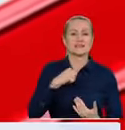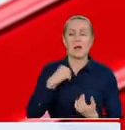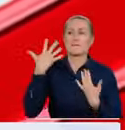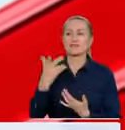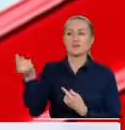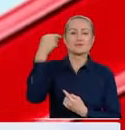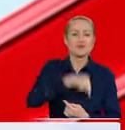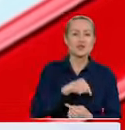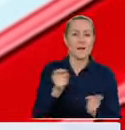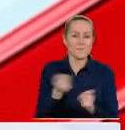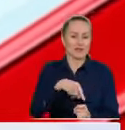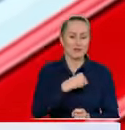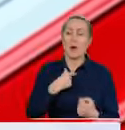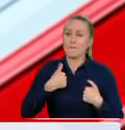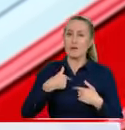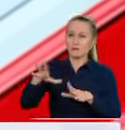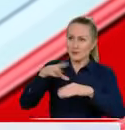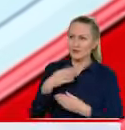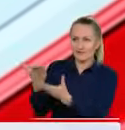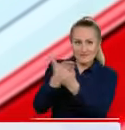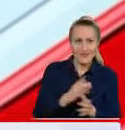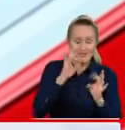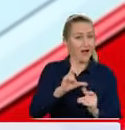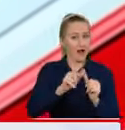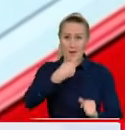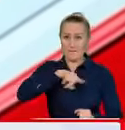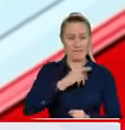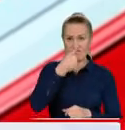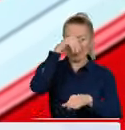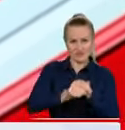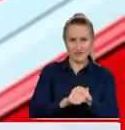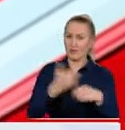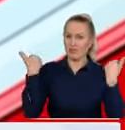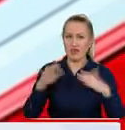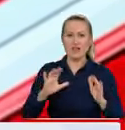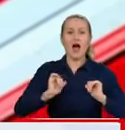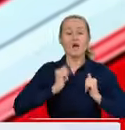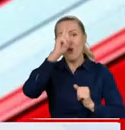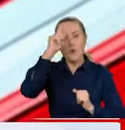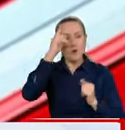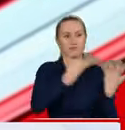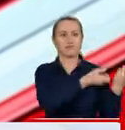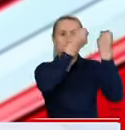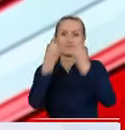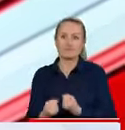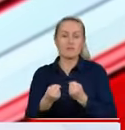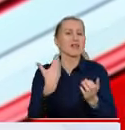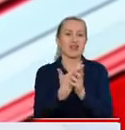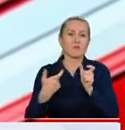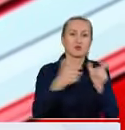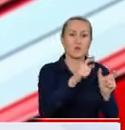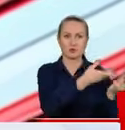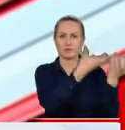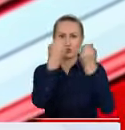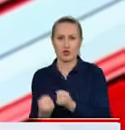i my życzliwie ich przyjmujemy. Ale nie zgadzaliśmy się i nie zgadzamy się na to, aby ludzi przytransportowywano do Polski przymusowo, a